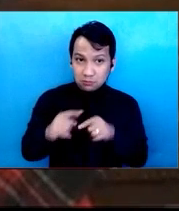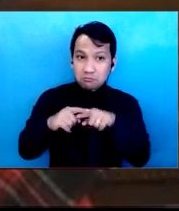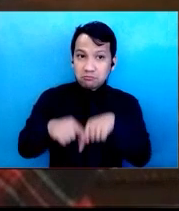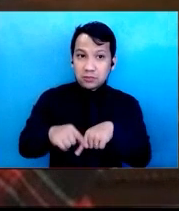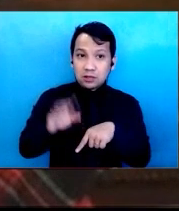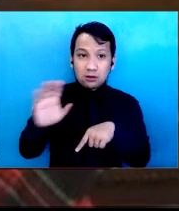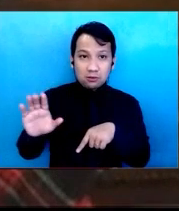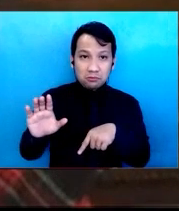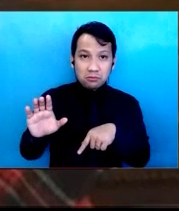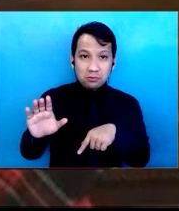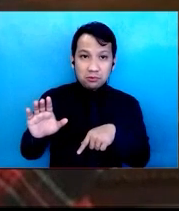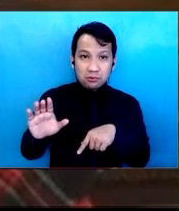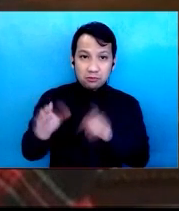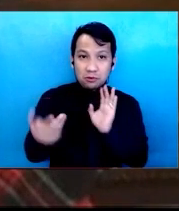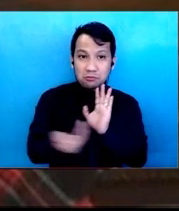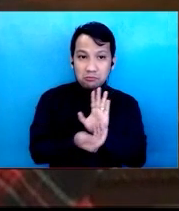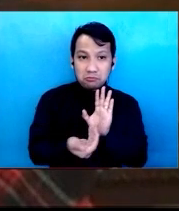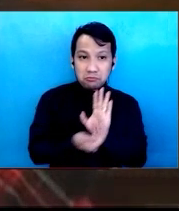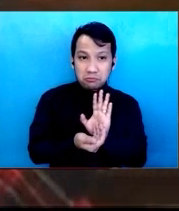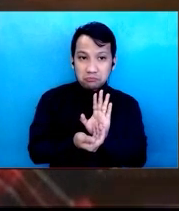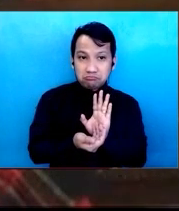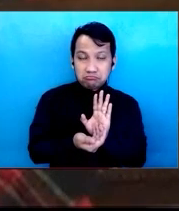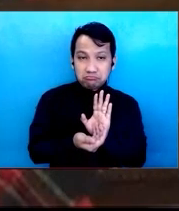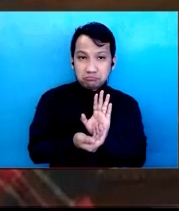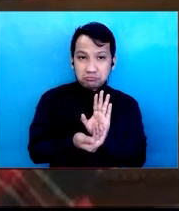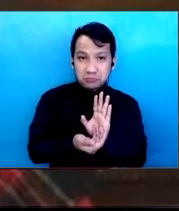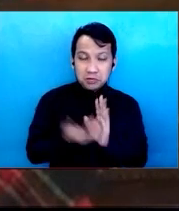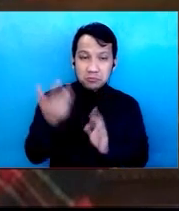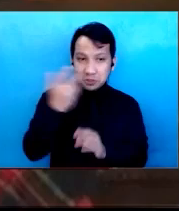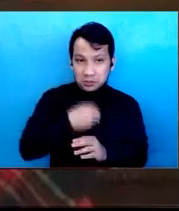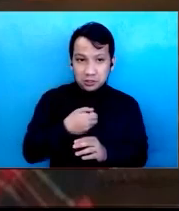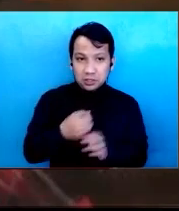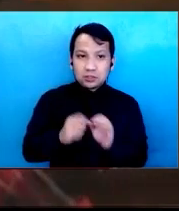may pruweba, mas magandang